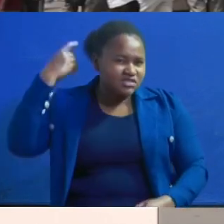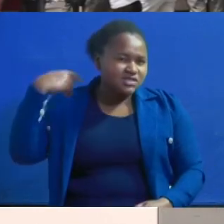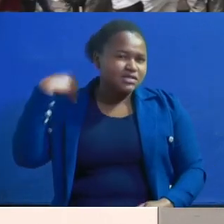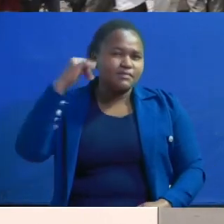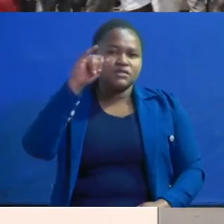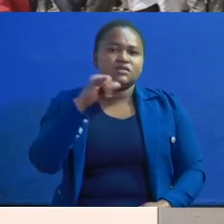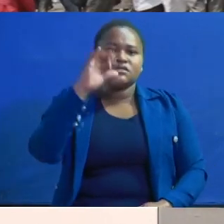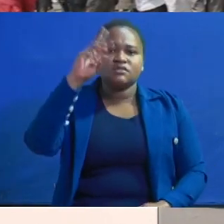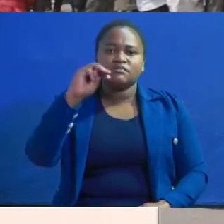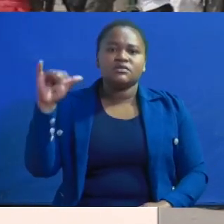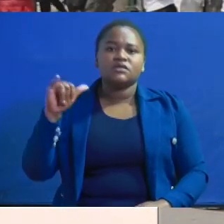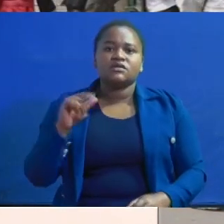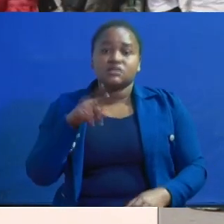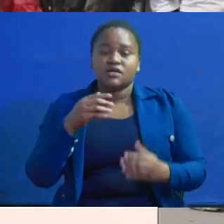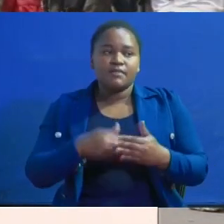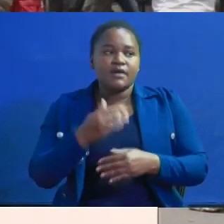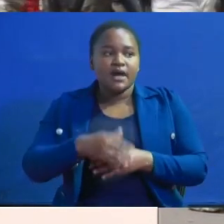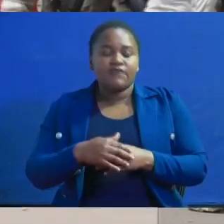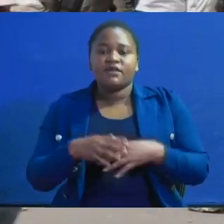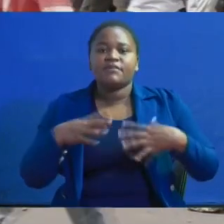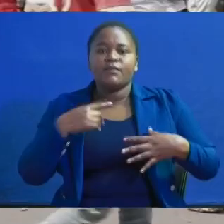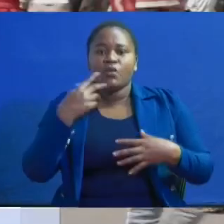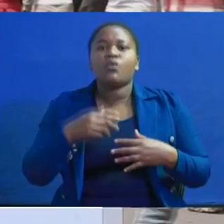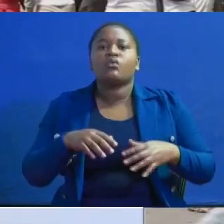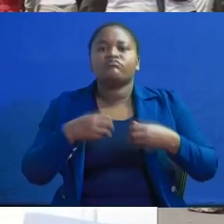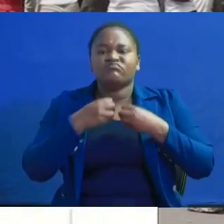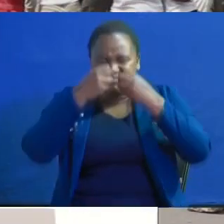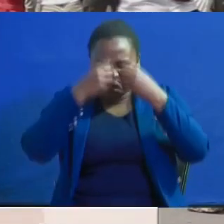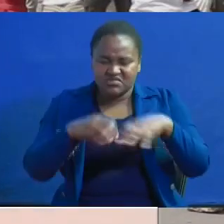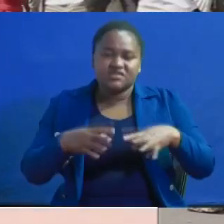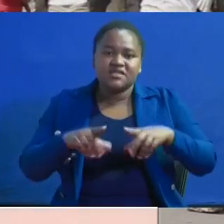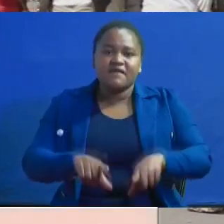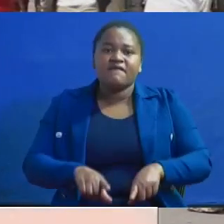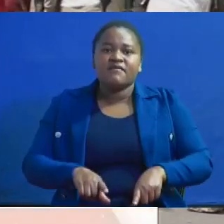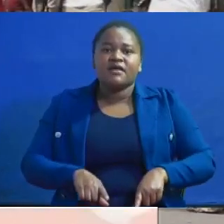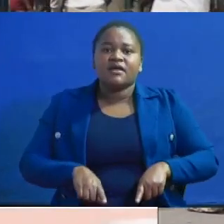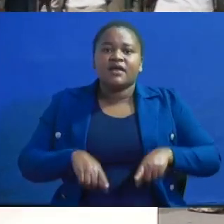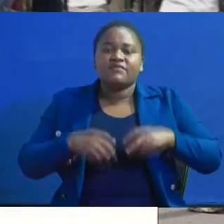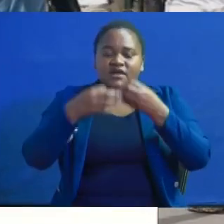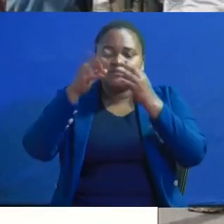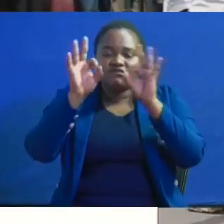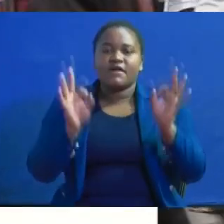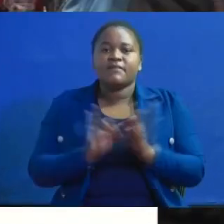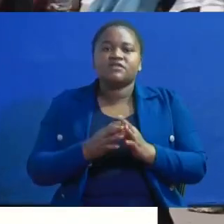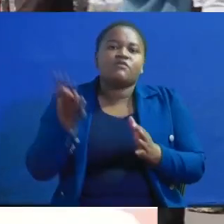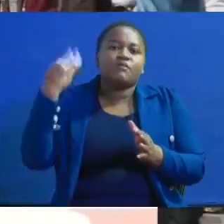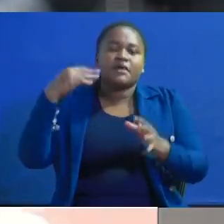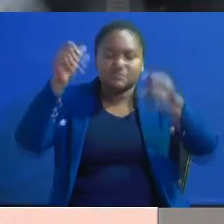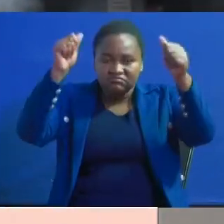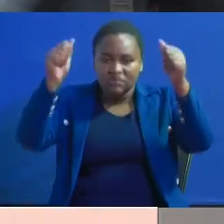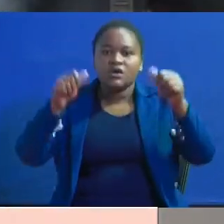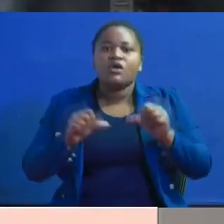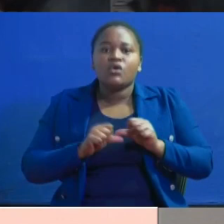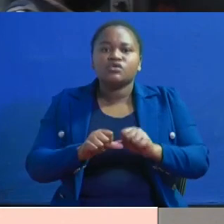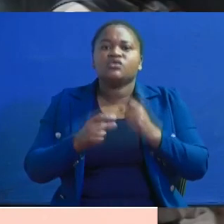Wanjigi. Haya yanajiri huku waathiriwa waliopoteza jamii na familia zao kwenye maandamano ya hapo awali wakizidi